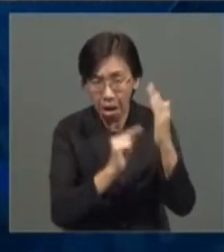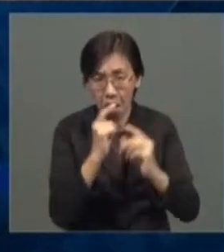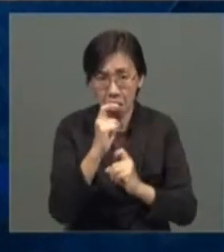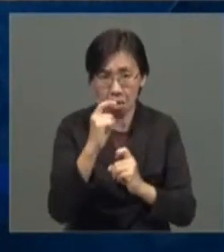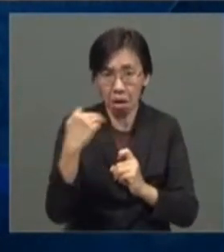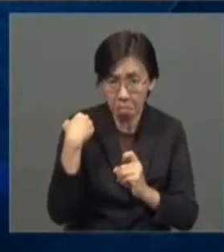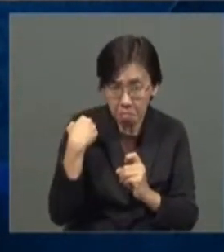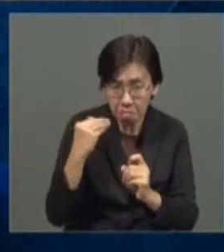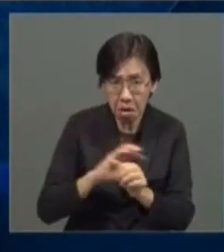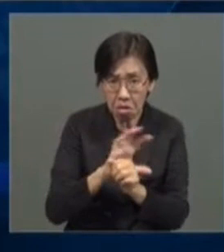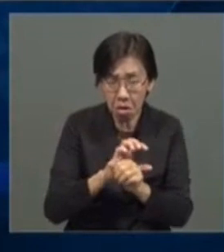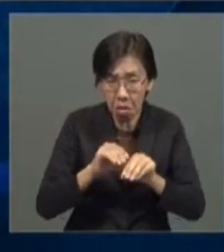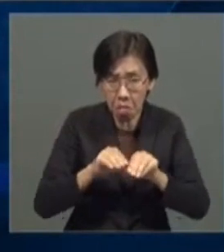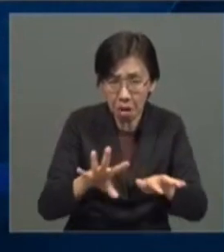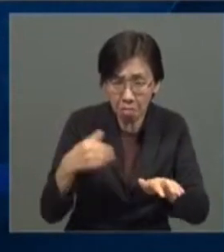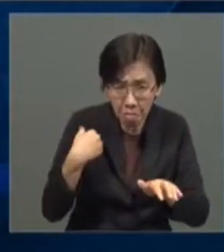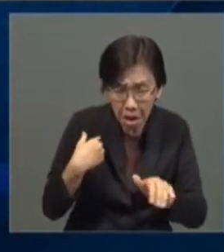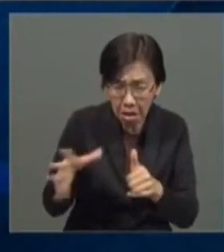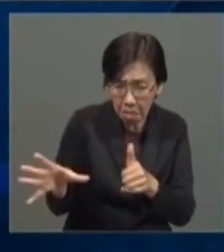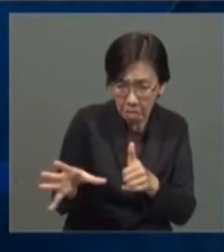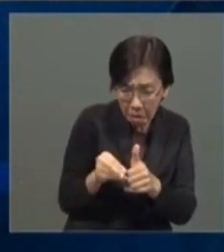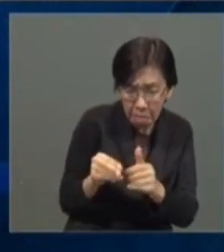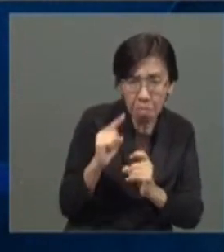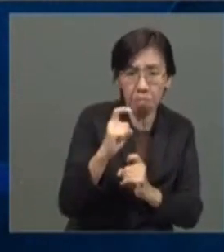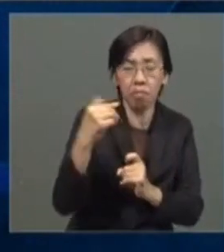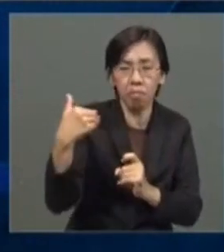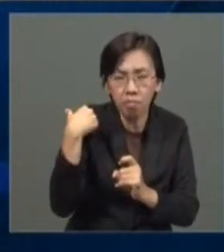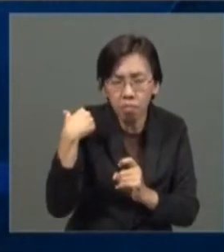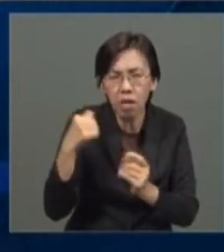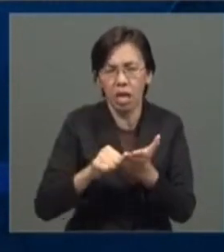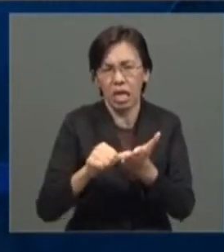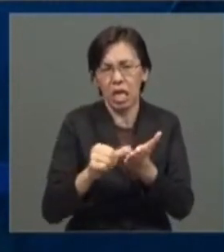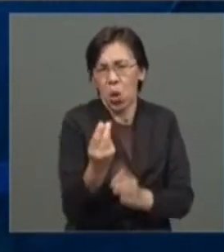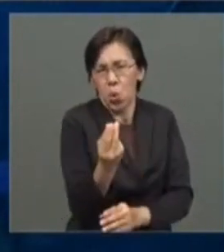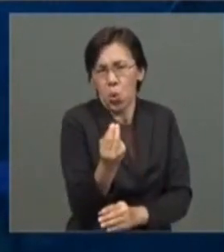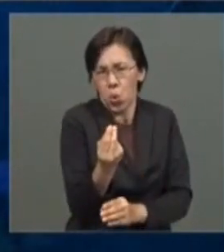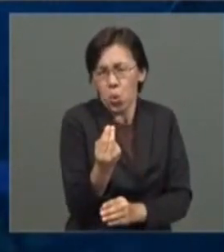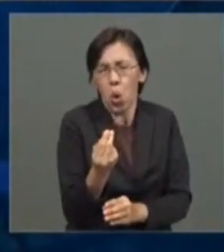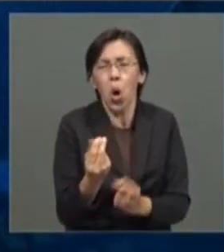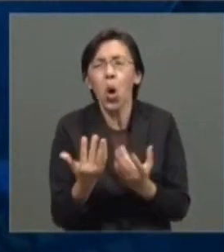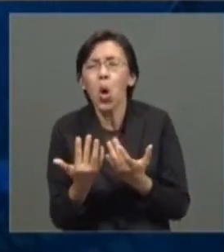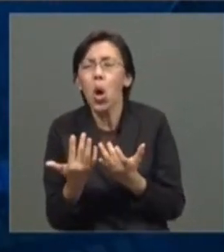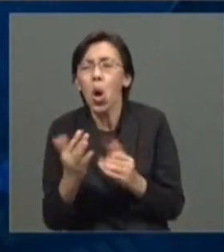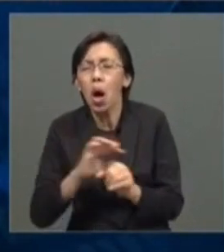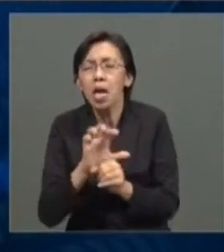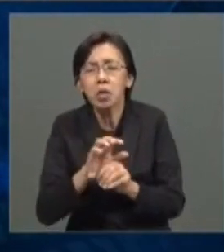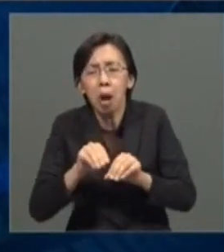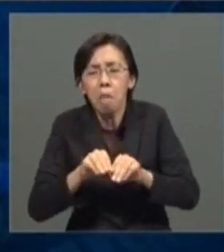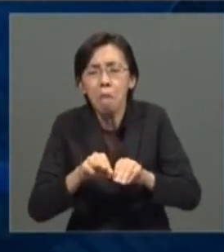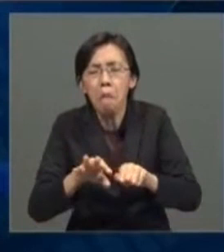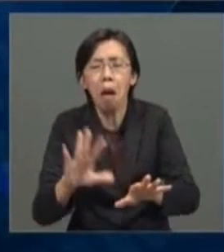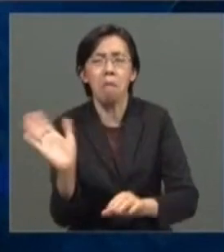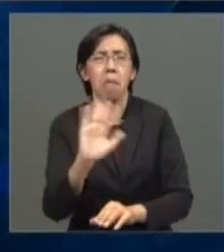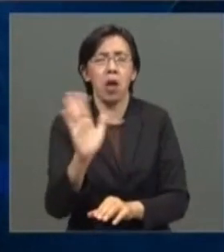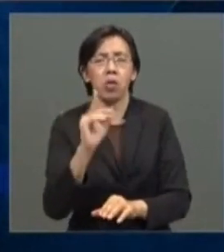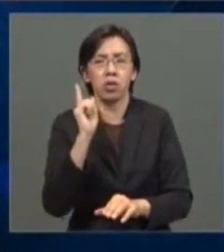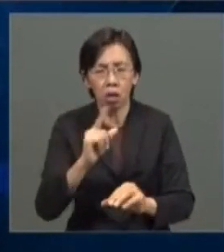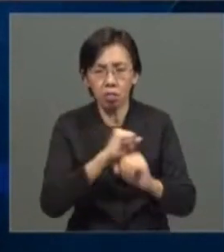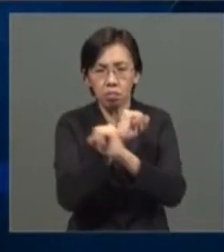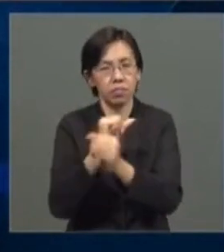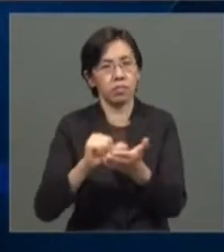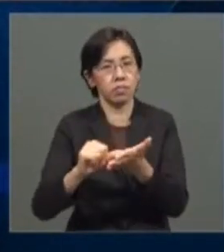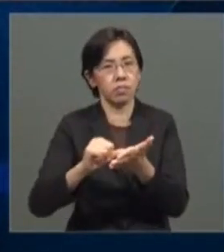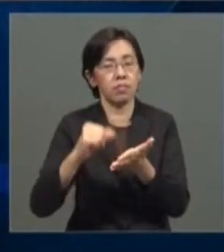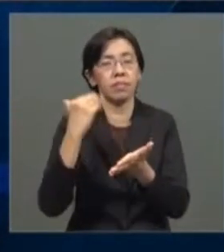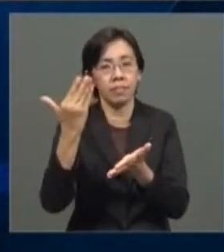บ้างอาจจะต้องมีมาตรการปรับแก้ก่อนที่จะเกิดการติดเชื้อและก็รายงานเป็นพลาสเตอร์ใหม่ๆอย่างนี้นะคะโดยเฉพาะ